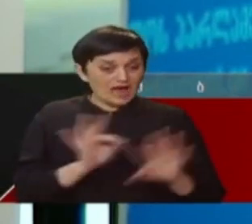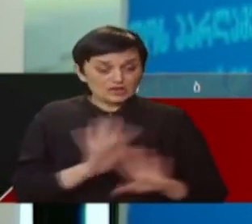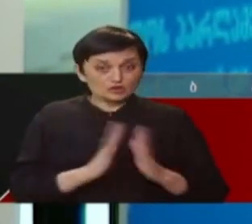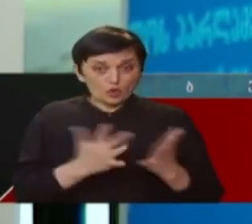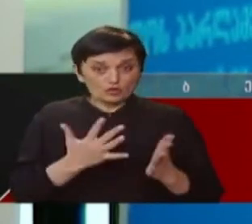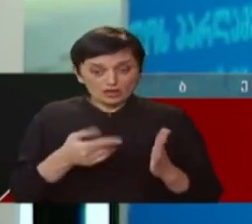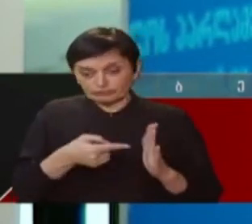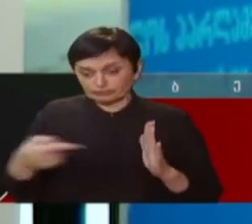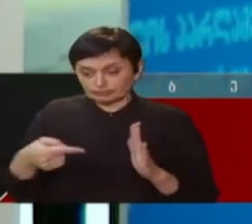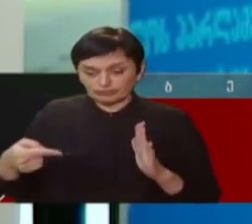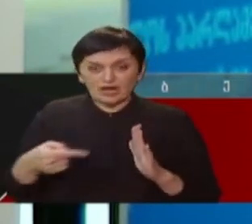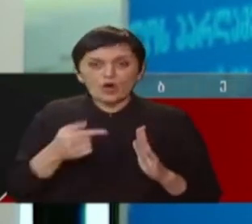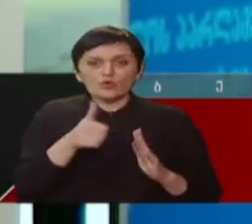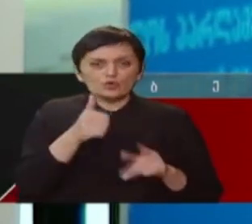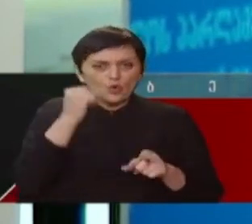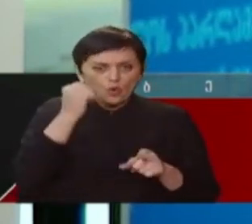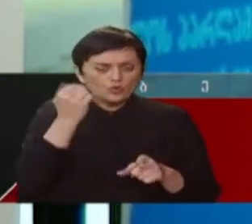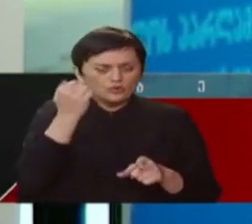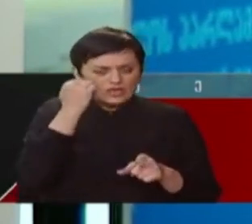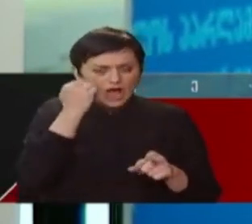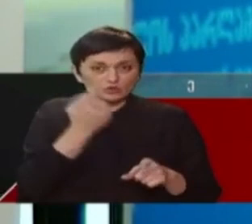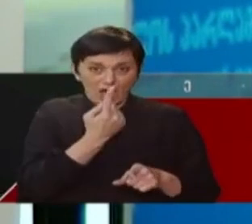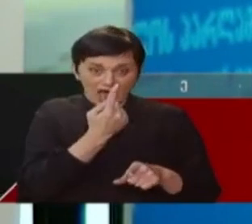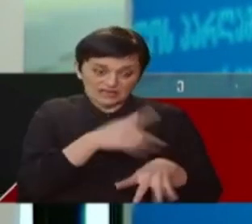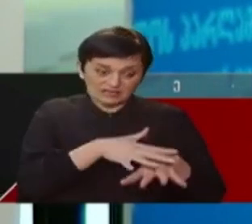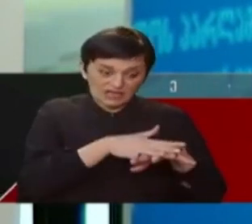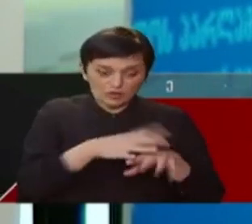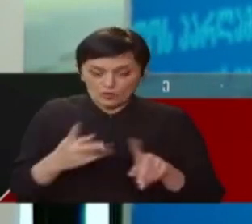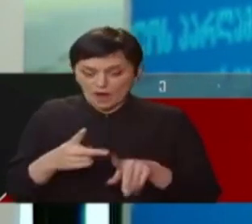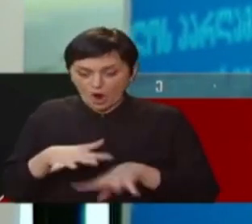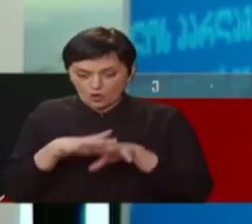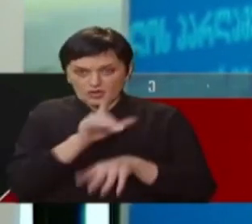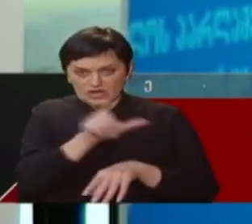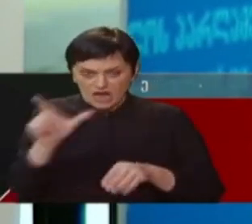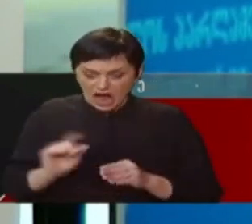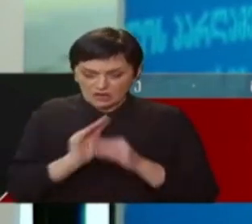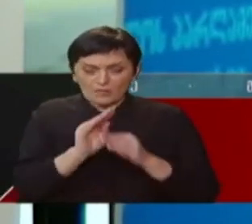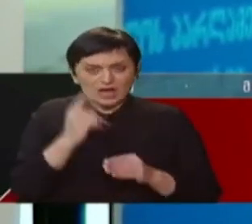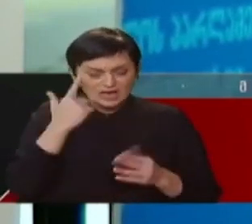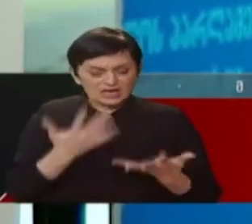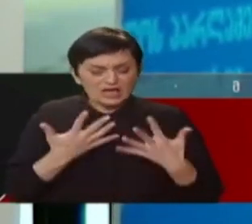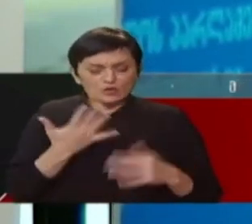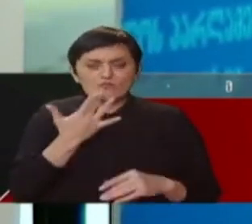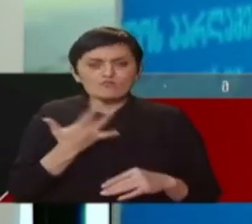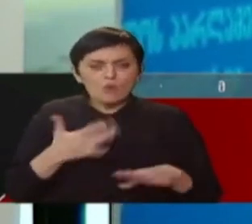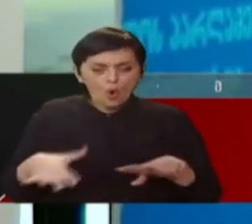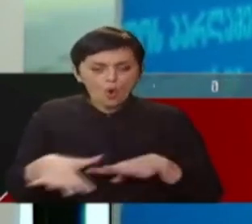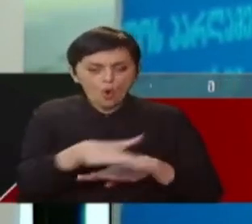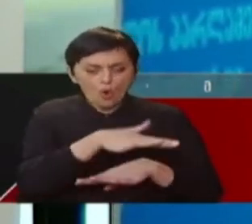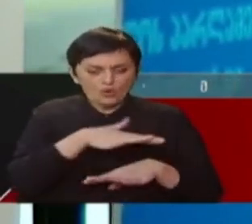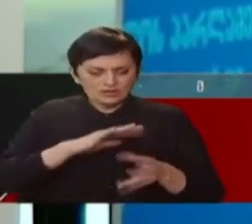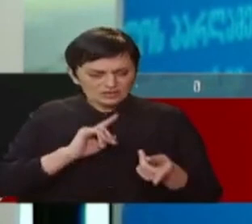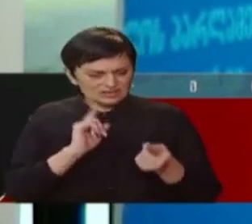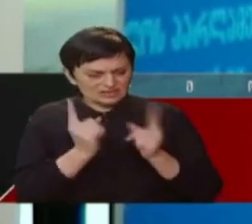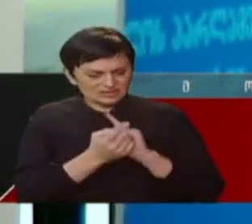როდის გახსოვთ, რომ ერთი აქციიდან მეორე აქციაზე ხალხმა მოიმატა. ხო გასაგებია, რომ ეს პოლიტიკური სპექტრი რაც არის რაღაცნაირად საფრთხობელად